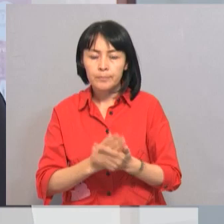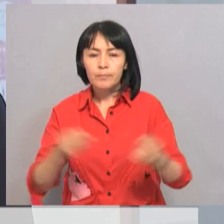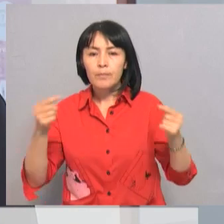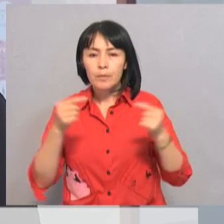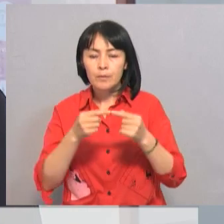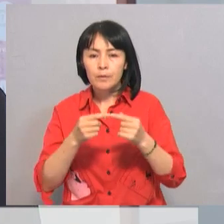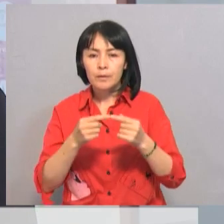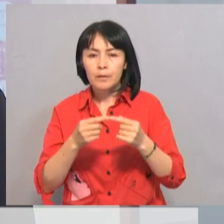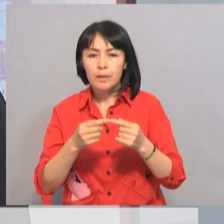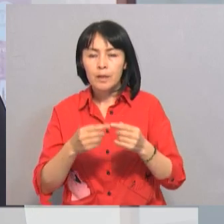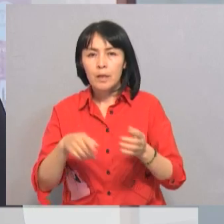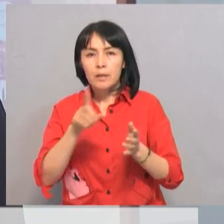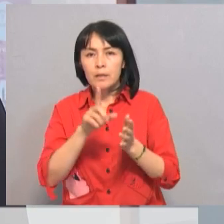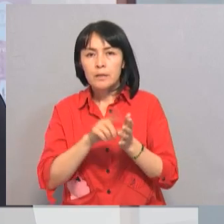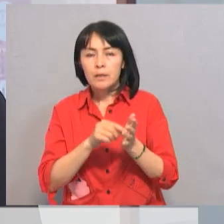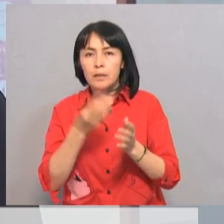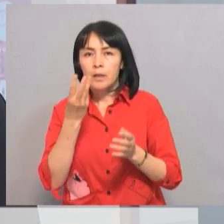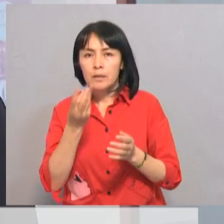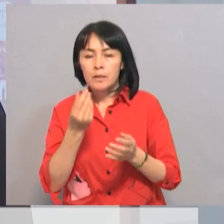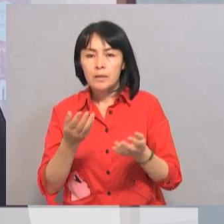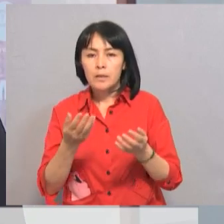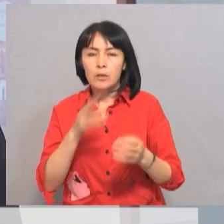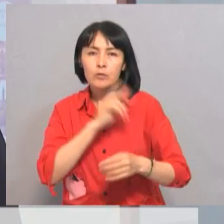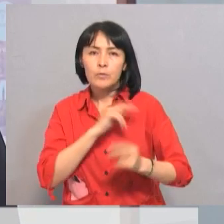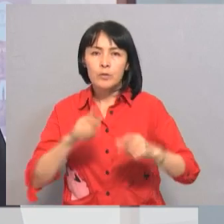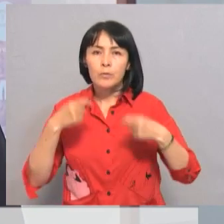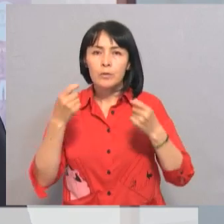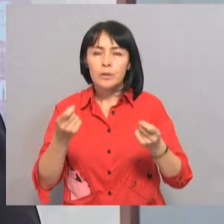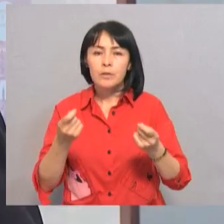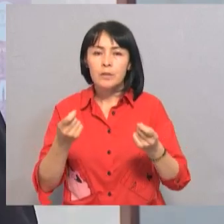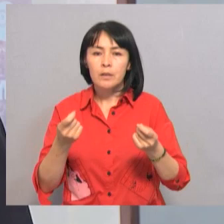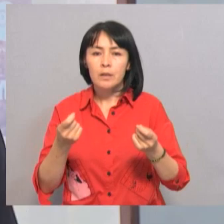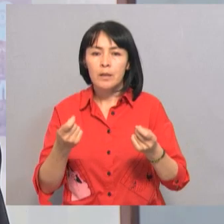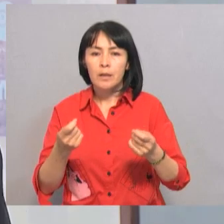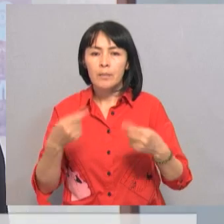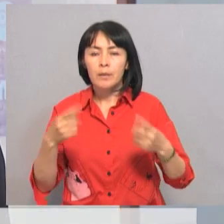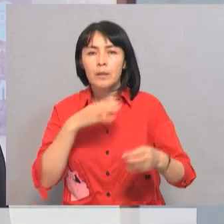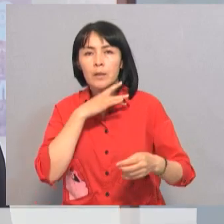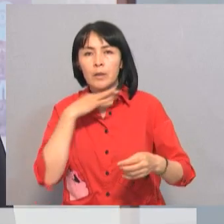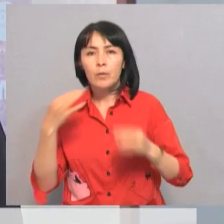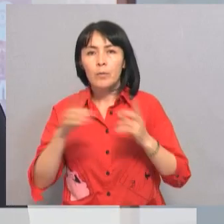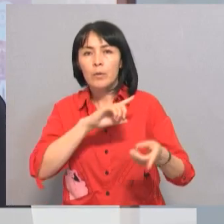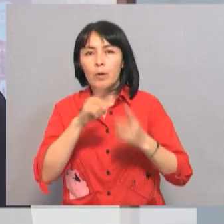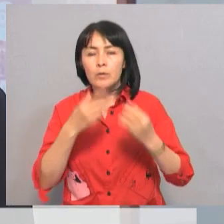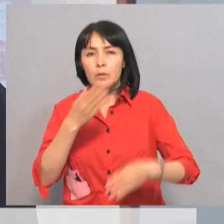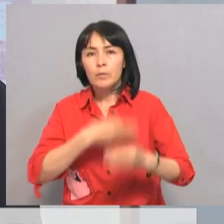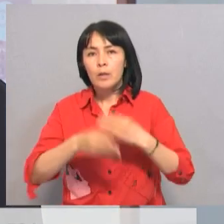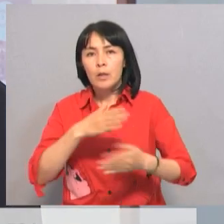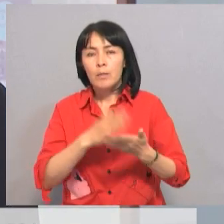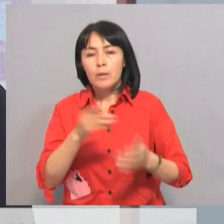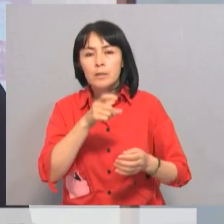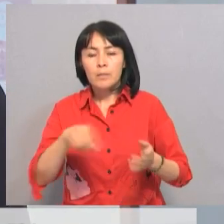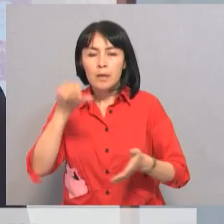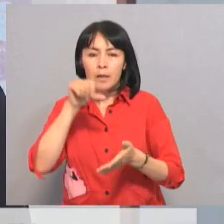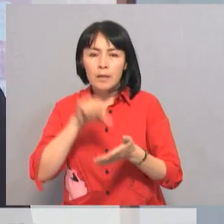көзделді. Зейнетақы саласында да, жұмыспен қамту саласында да, бірақ ең көп өзгерістер осы мүгедектігі бар азаматтарға